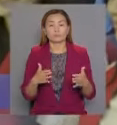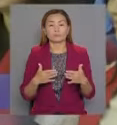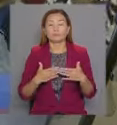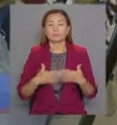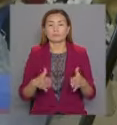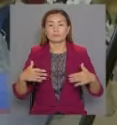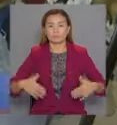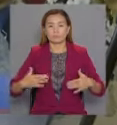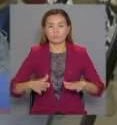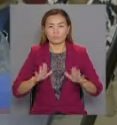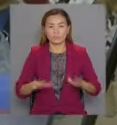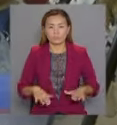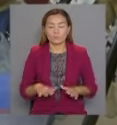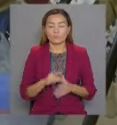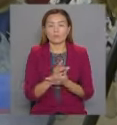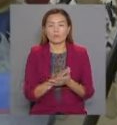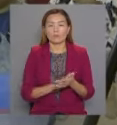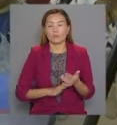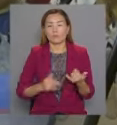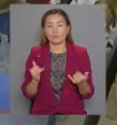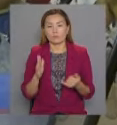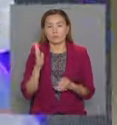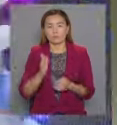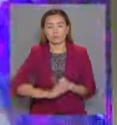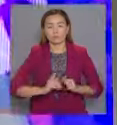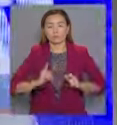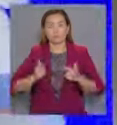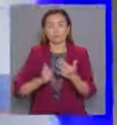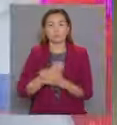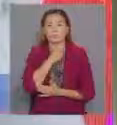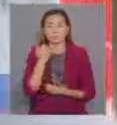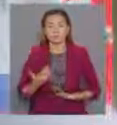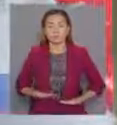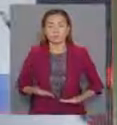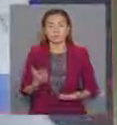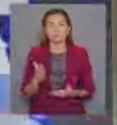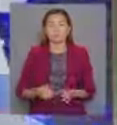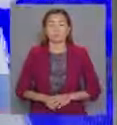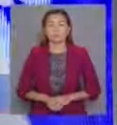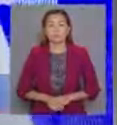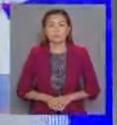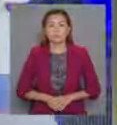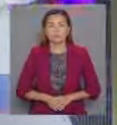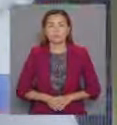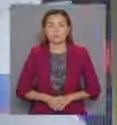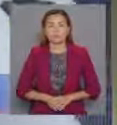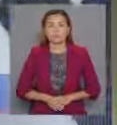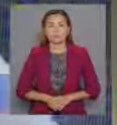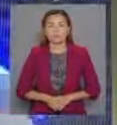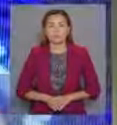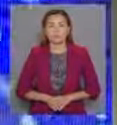они обучались несколько лет, теперь собираются вступить во взрослую жизнь.